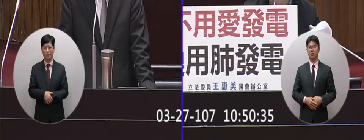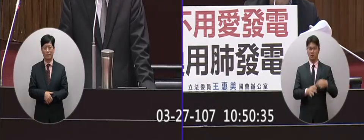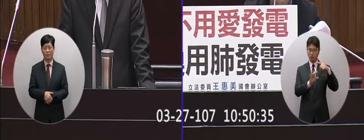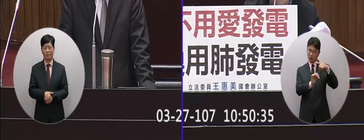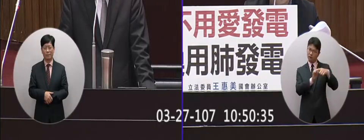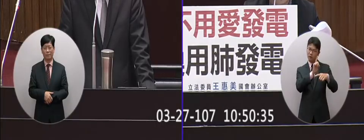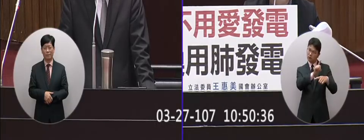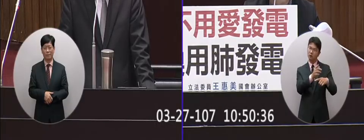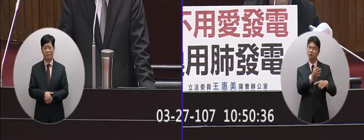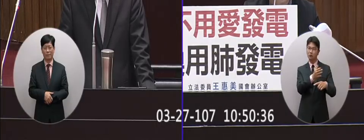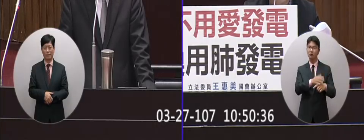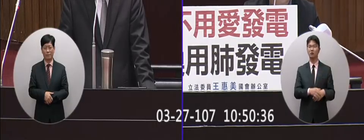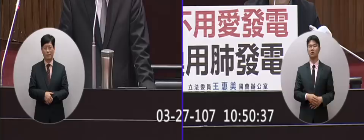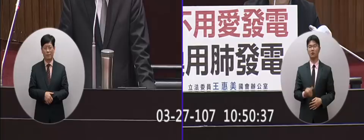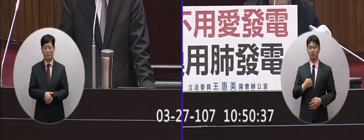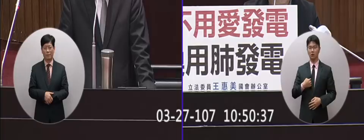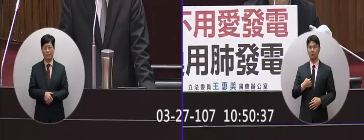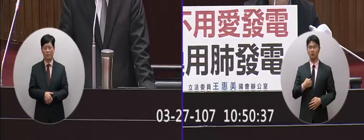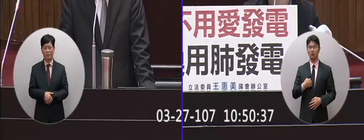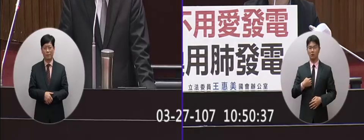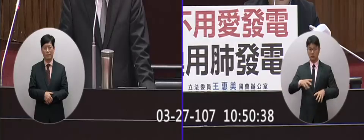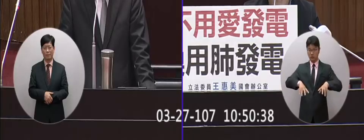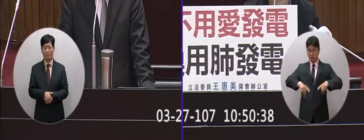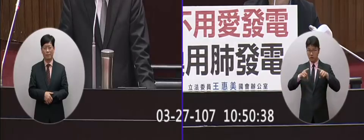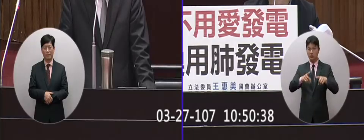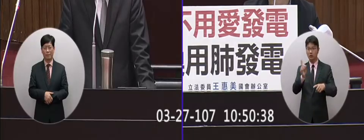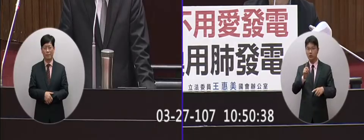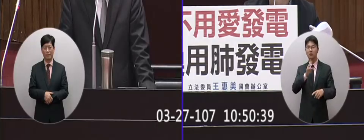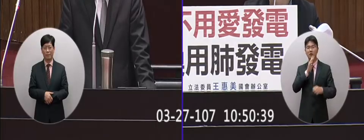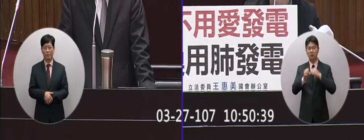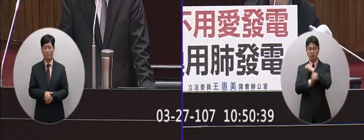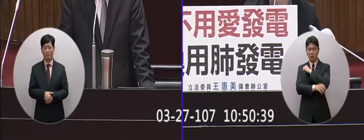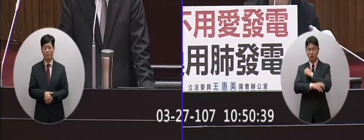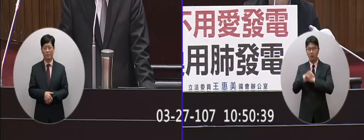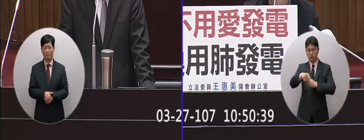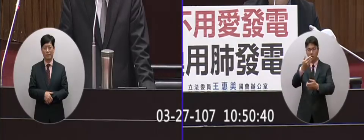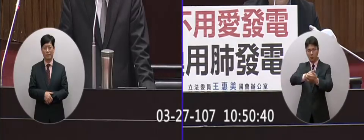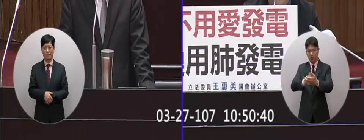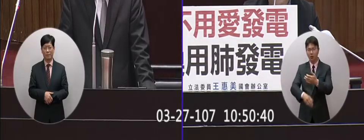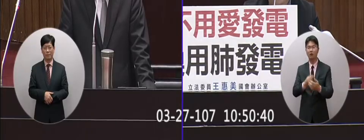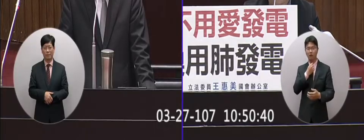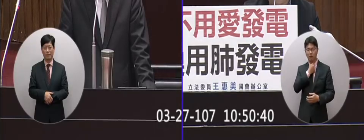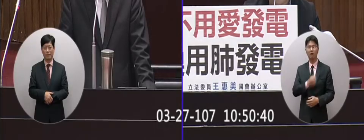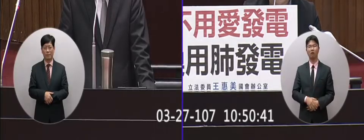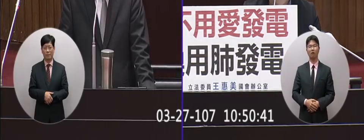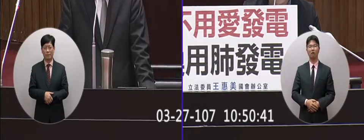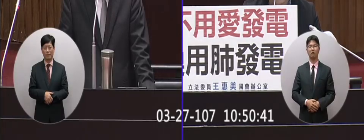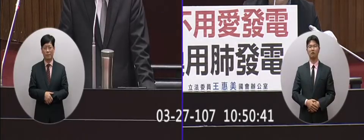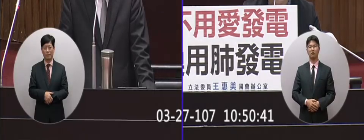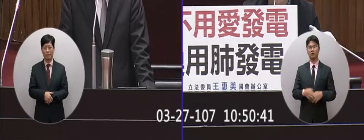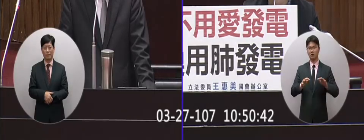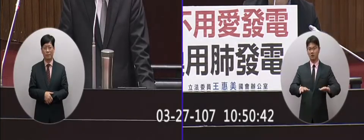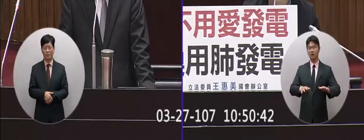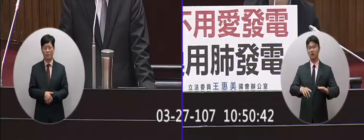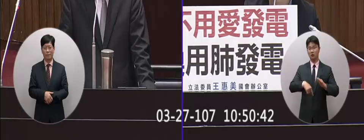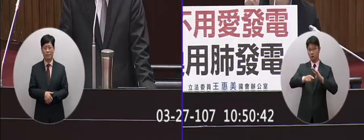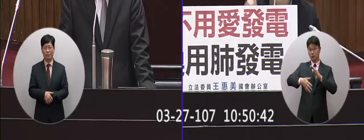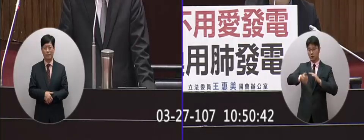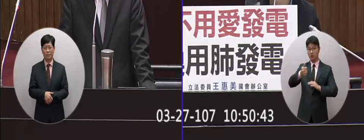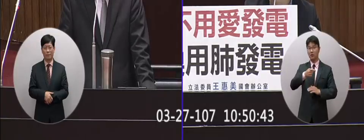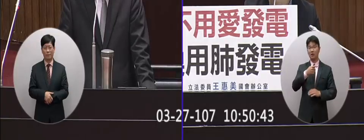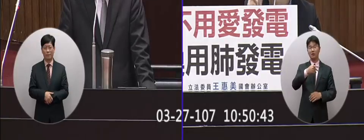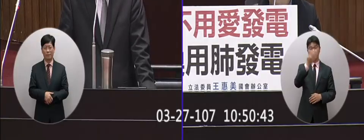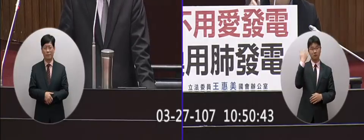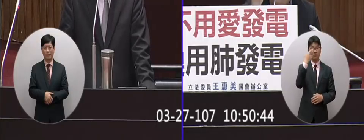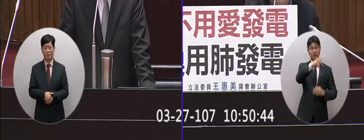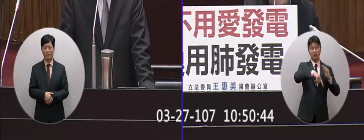啦哈，要优先从减少排碳着手。现在呢，院长赖委员是不是会认同